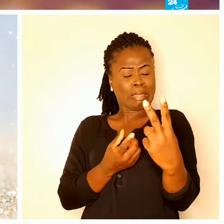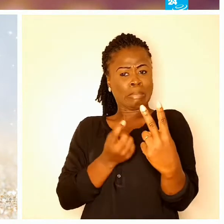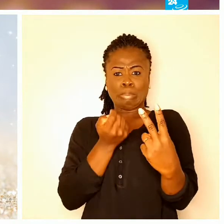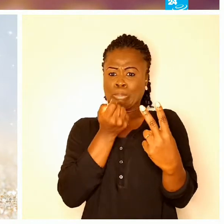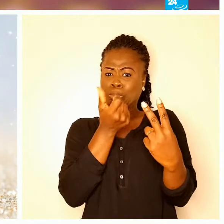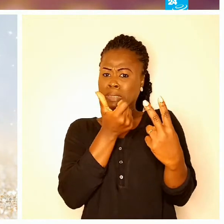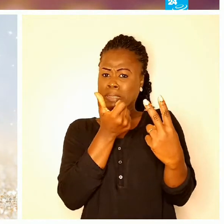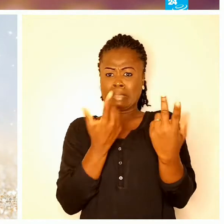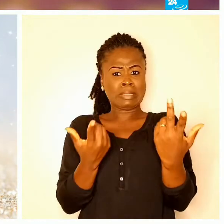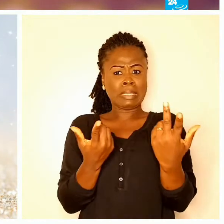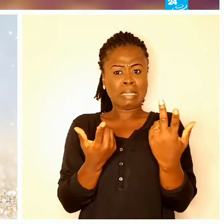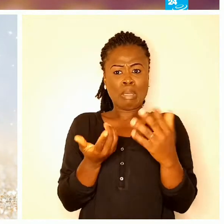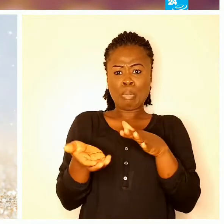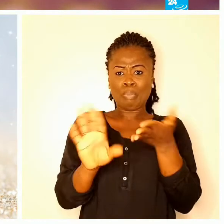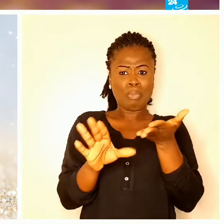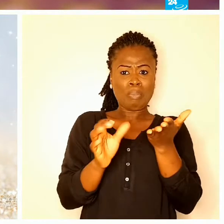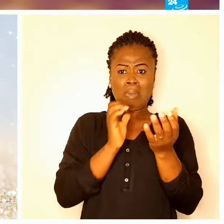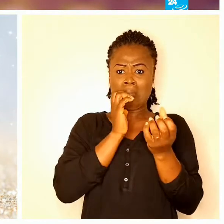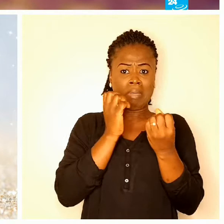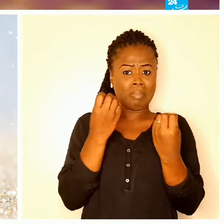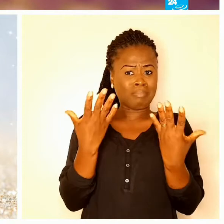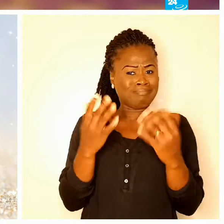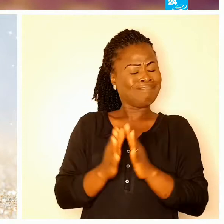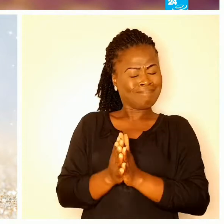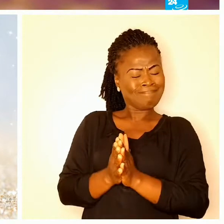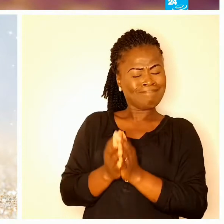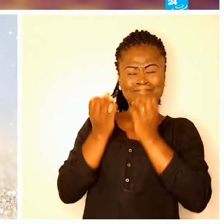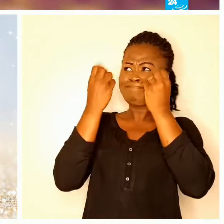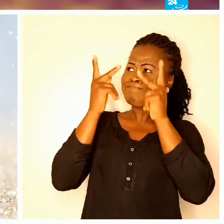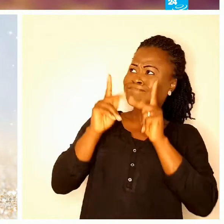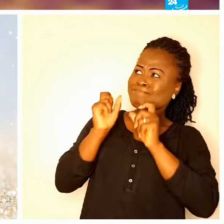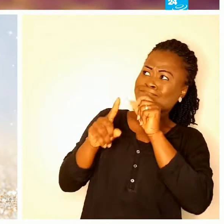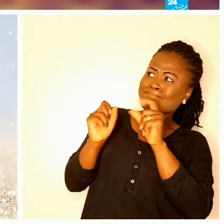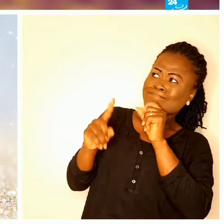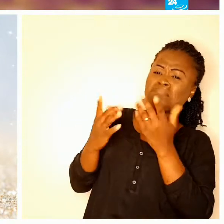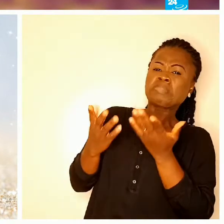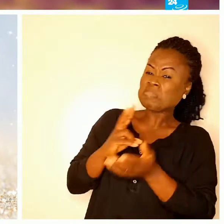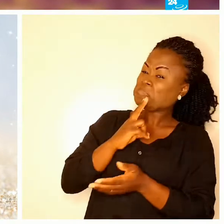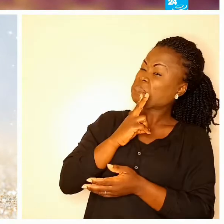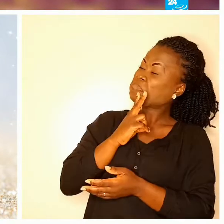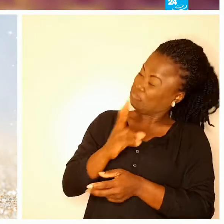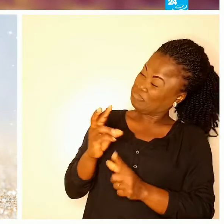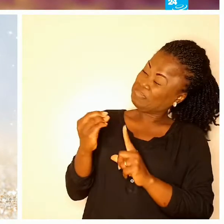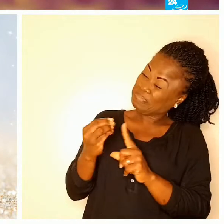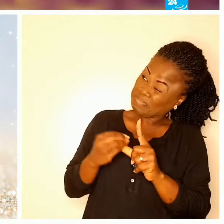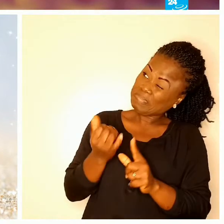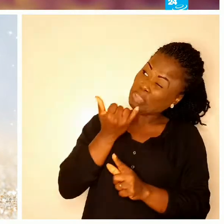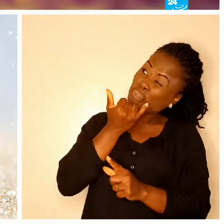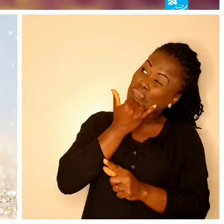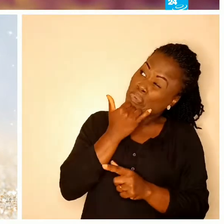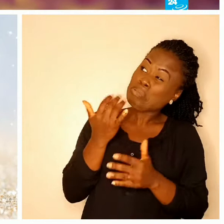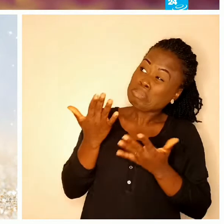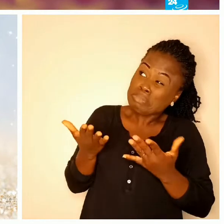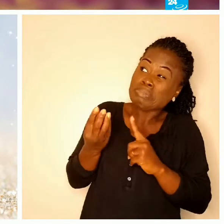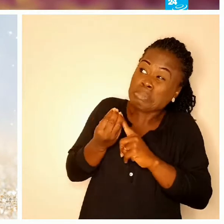de mortalité exceptionnellement bas. Alors, plusieurs questions. Est-ce que ces chiffres sont-ils sous-estimés ou alors existe-t-il